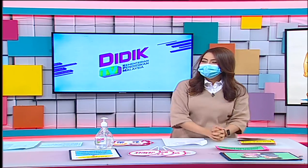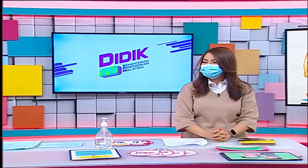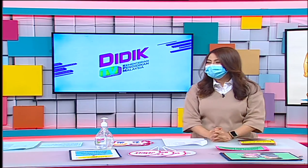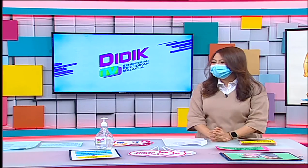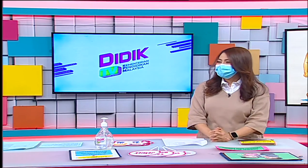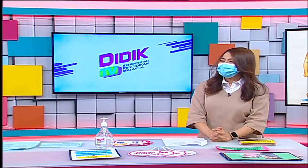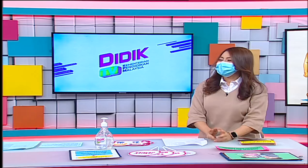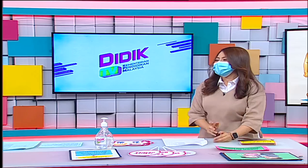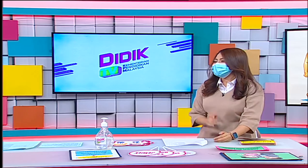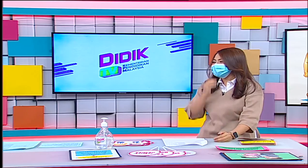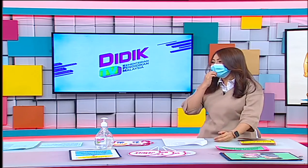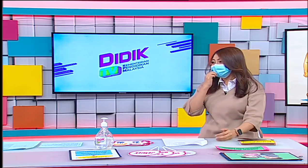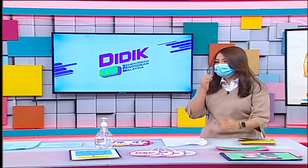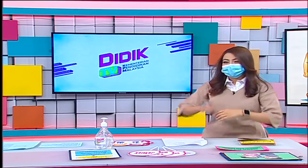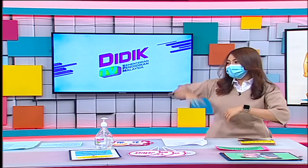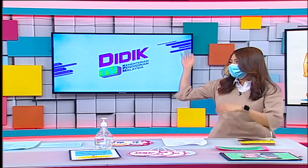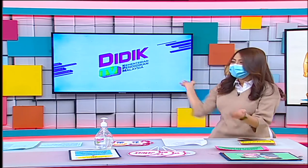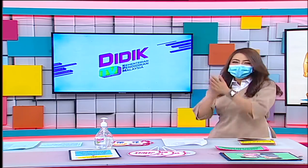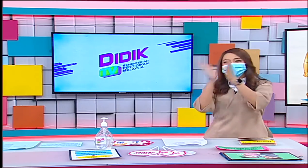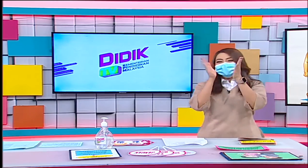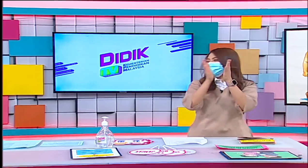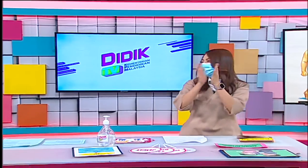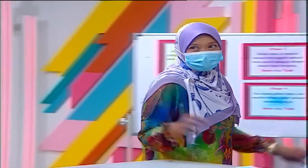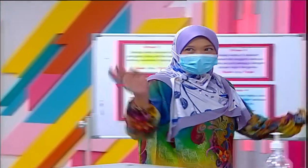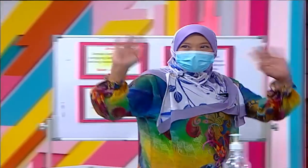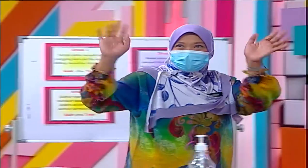Norizan. Macam ada penonton kau.